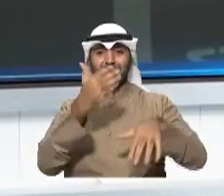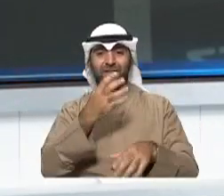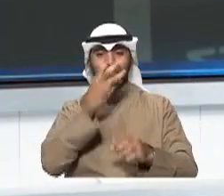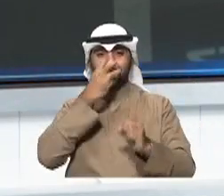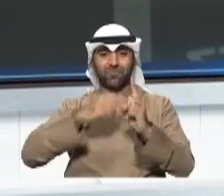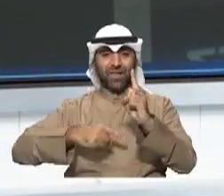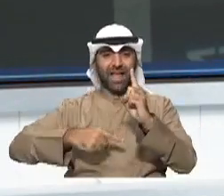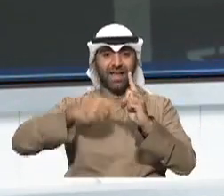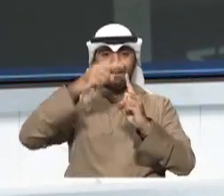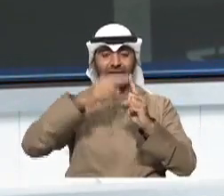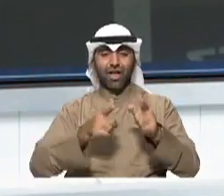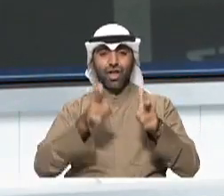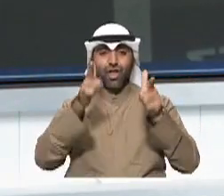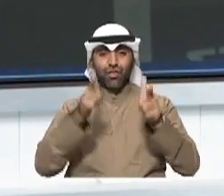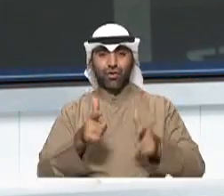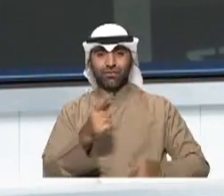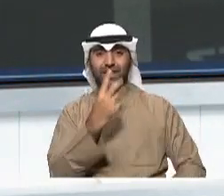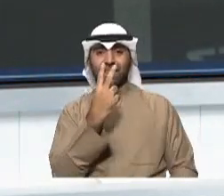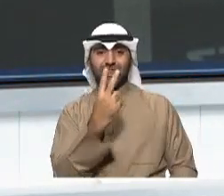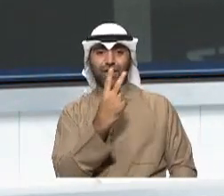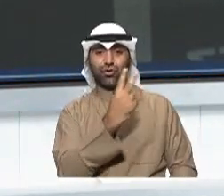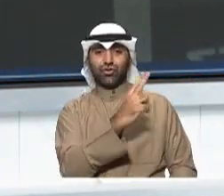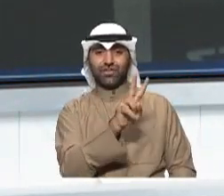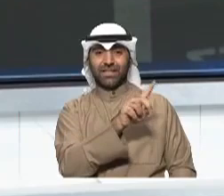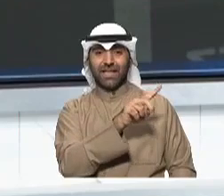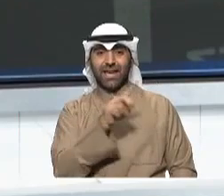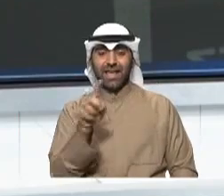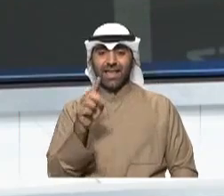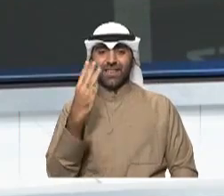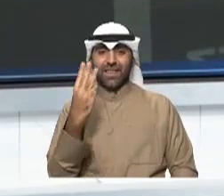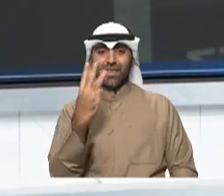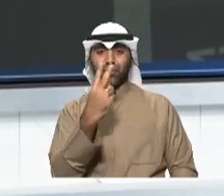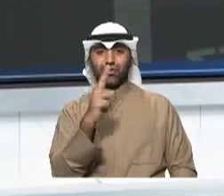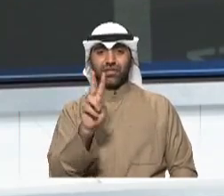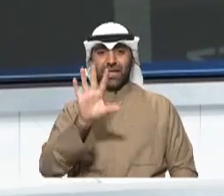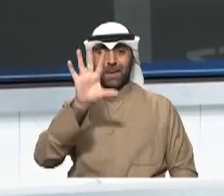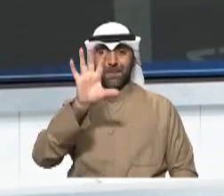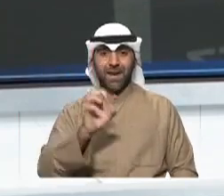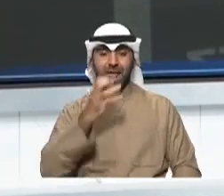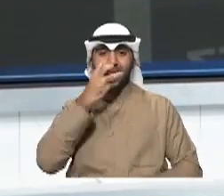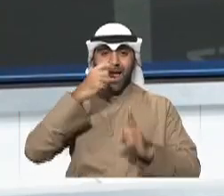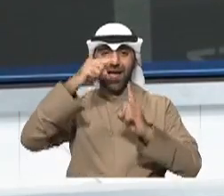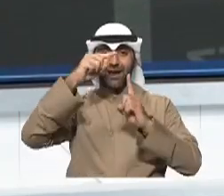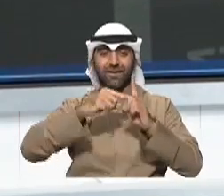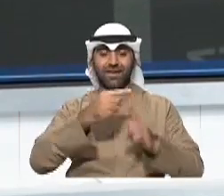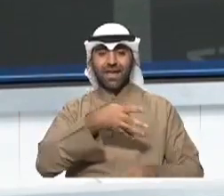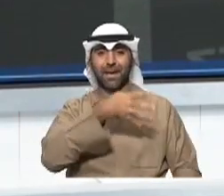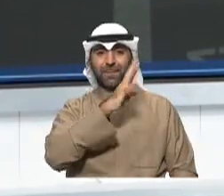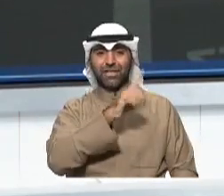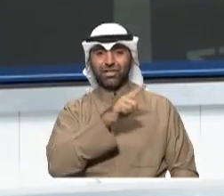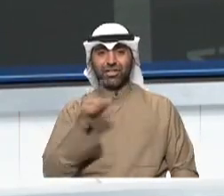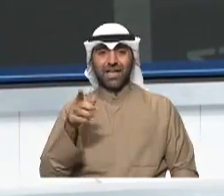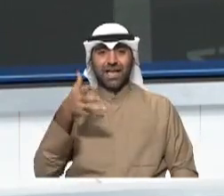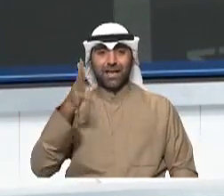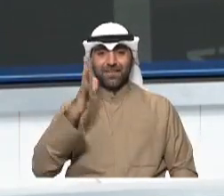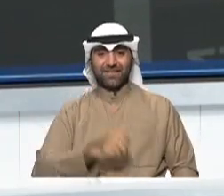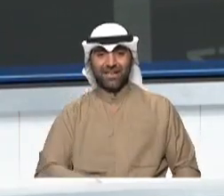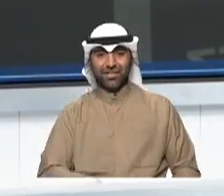متفاوتة بشكل عام من 22 إلى 23 درجة مئوية، أما الصغرى من 14 إلى 15 درجة مئوية.